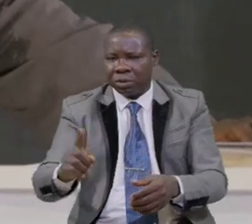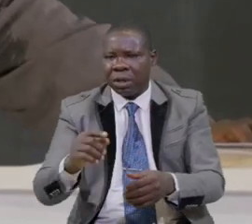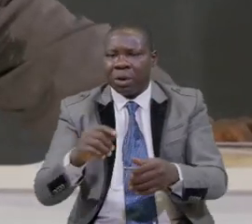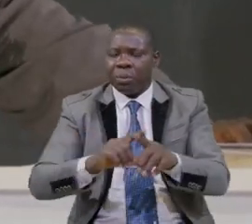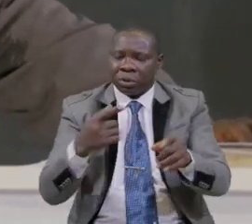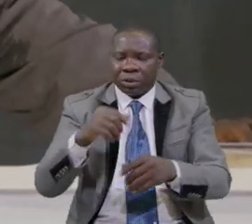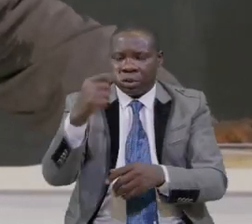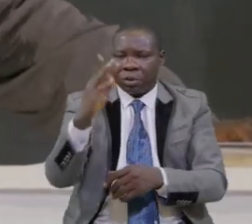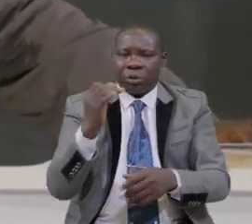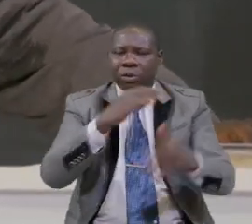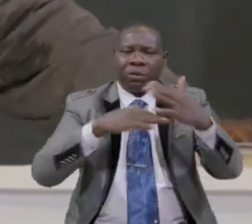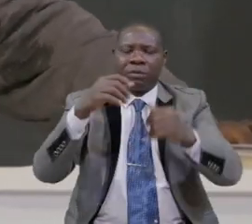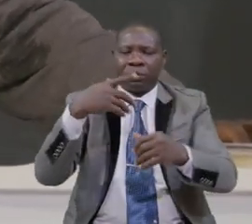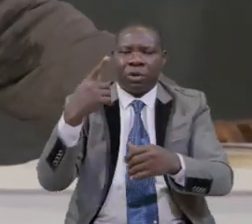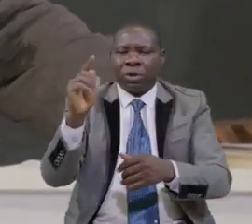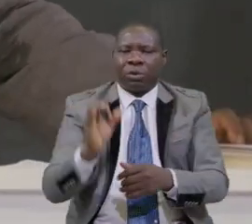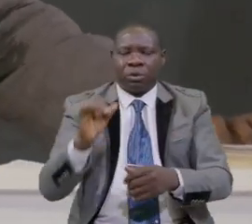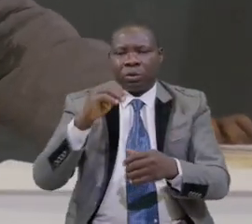Jacob.